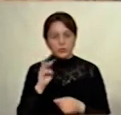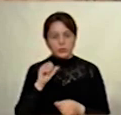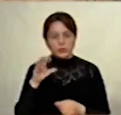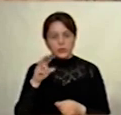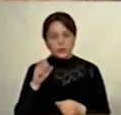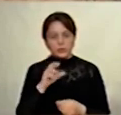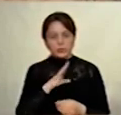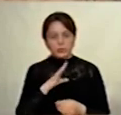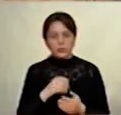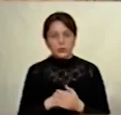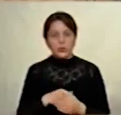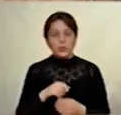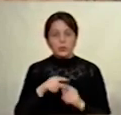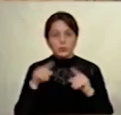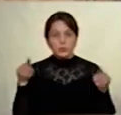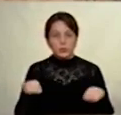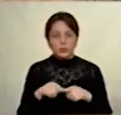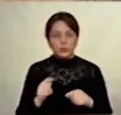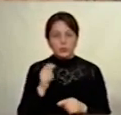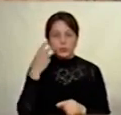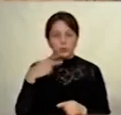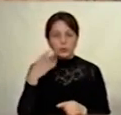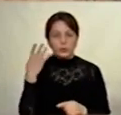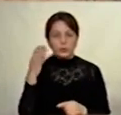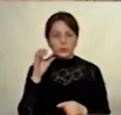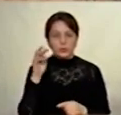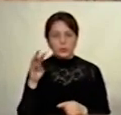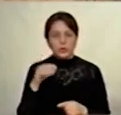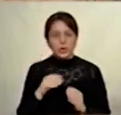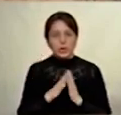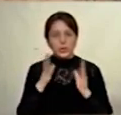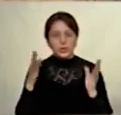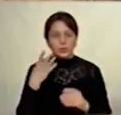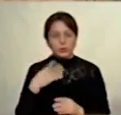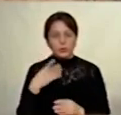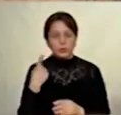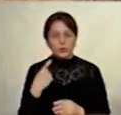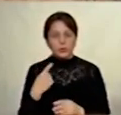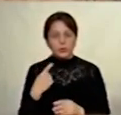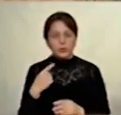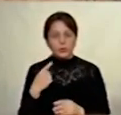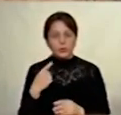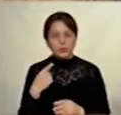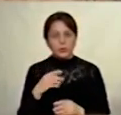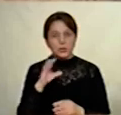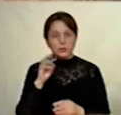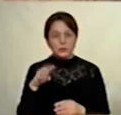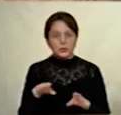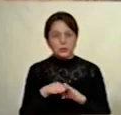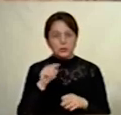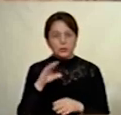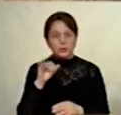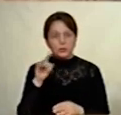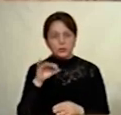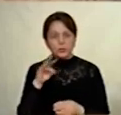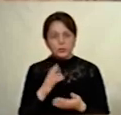to'rt burchakning bo'yi 24 santimetrga, eni esa 4.1 santimetrga teng. Uning yuzini toping.